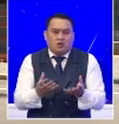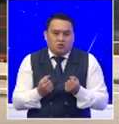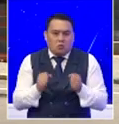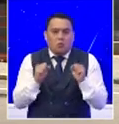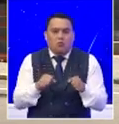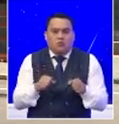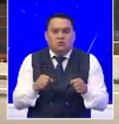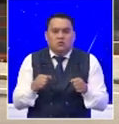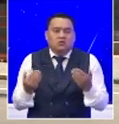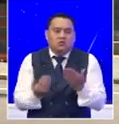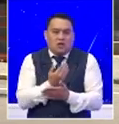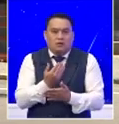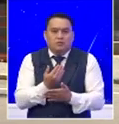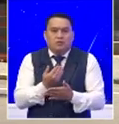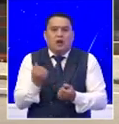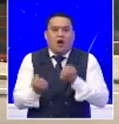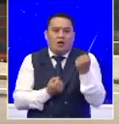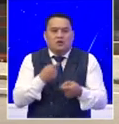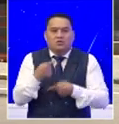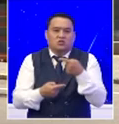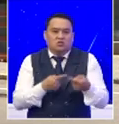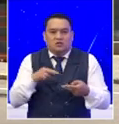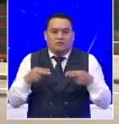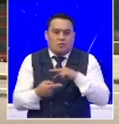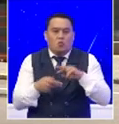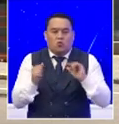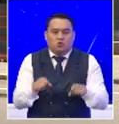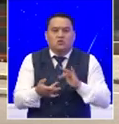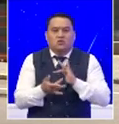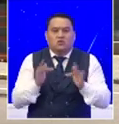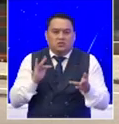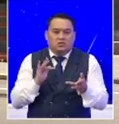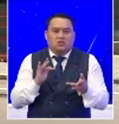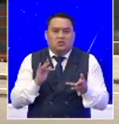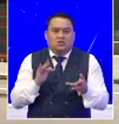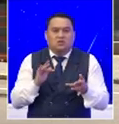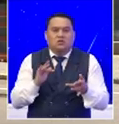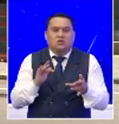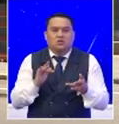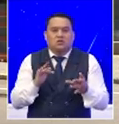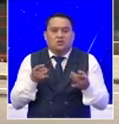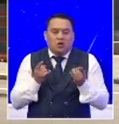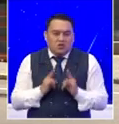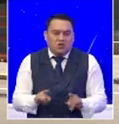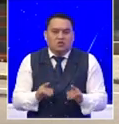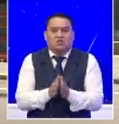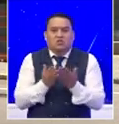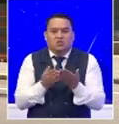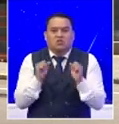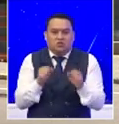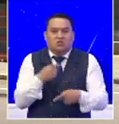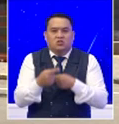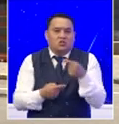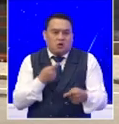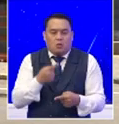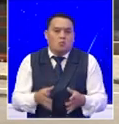можно перерегистрировать авто через онлайн. Свидетельство о рождении можно получить через онлайн. Но на